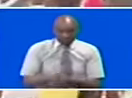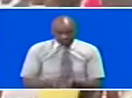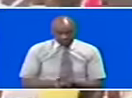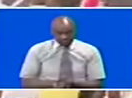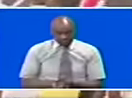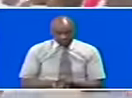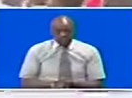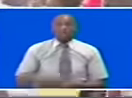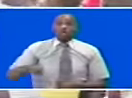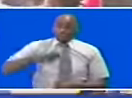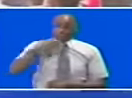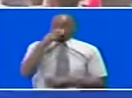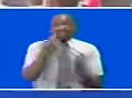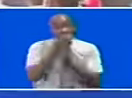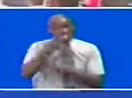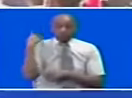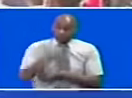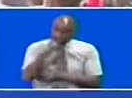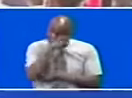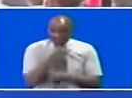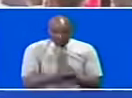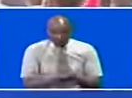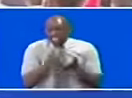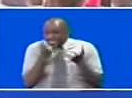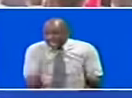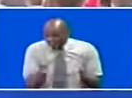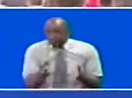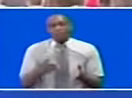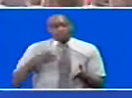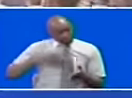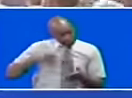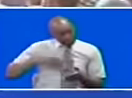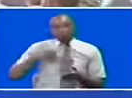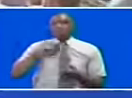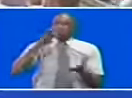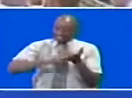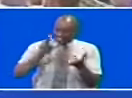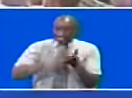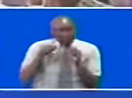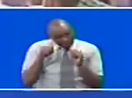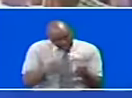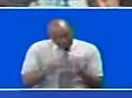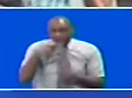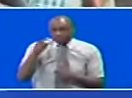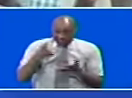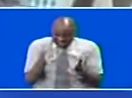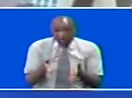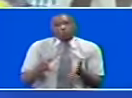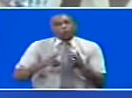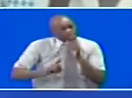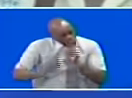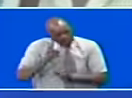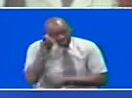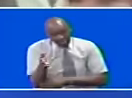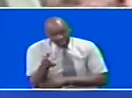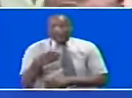Tuliwashinda 2013 na kura. Mchakato kwa raia wa Kenya ambao hawajajisajili kuwapiga kura kujiandikisha ukinoga, wadau